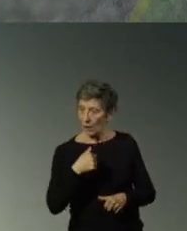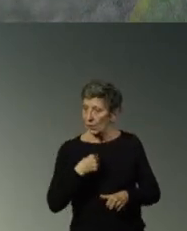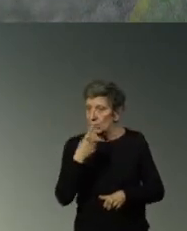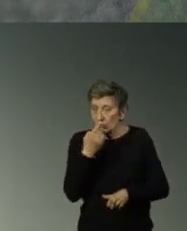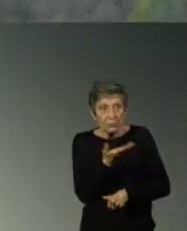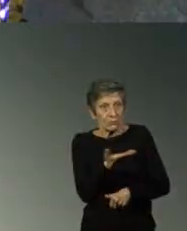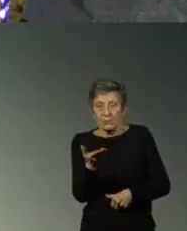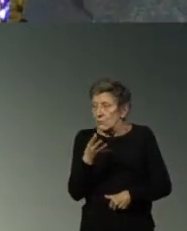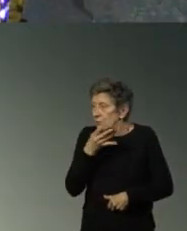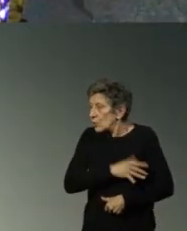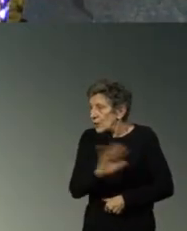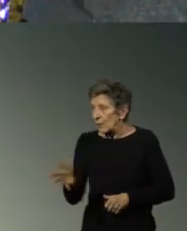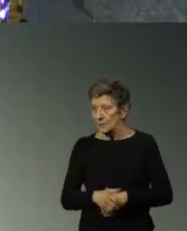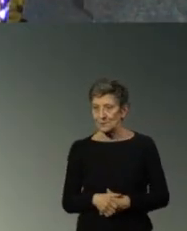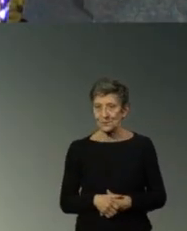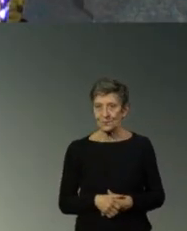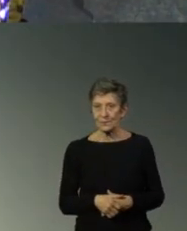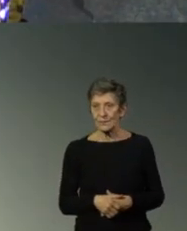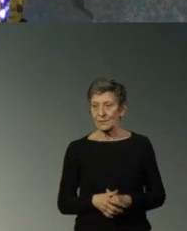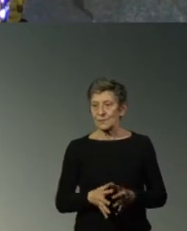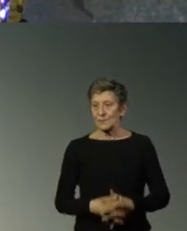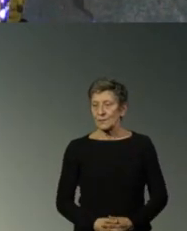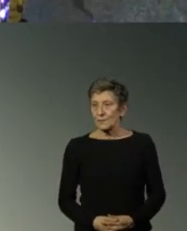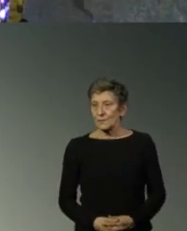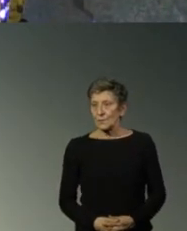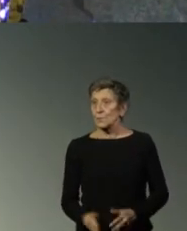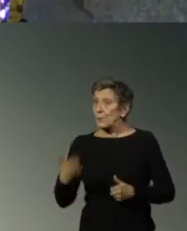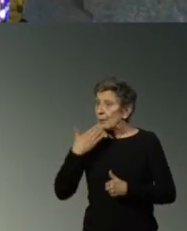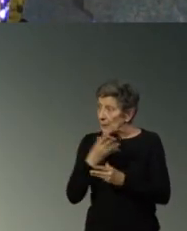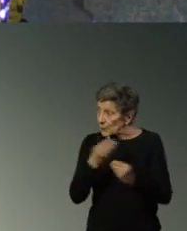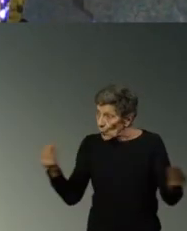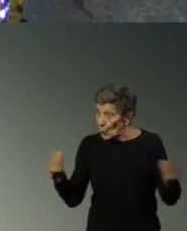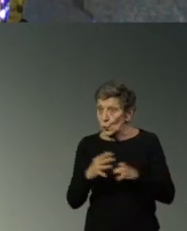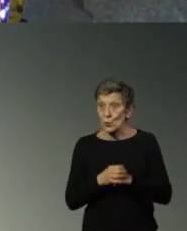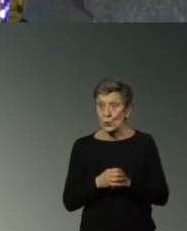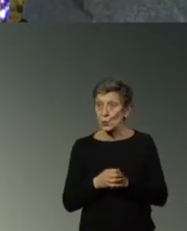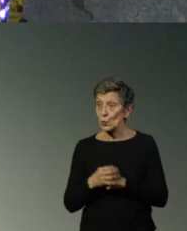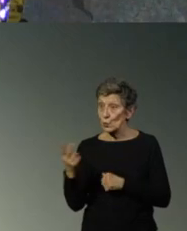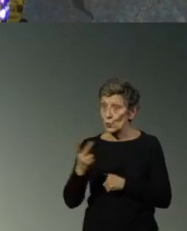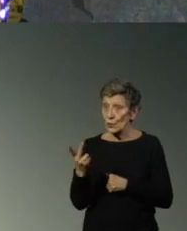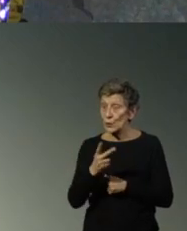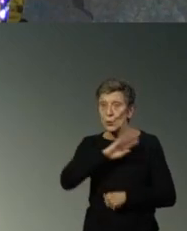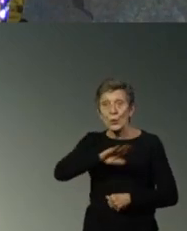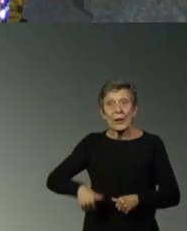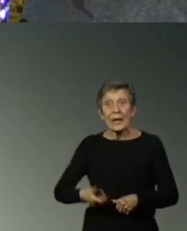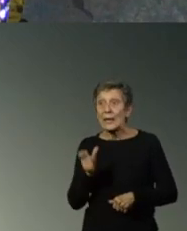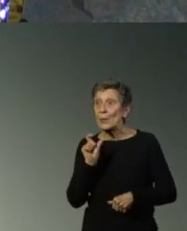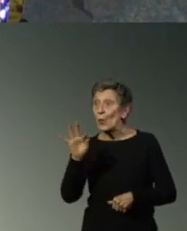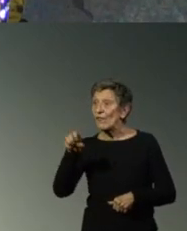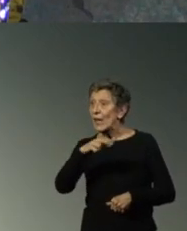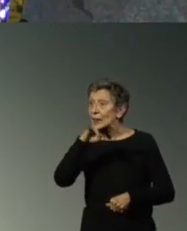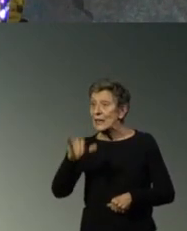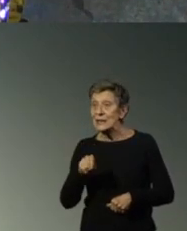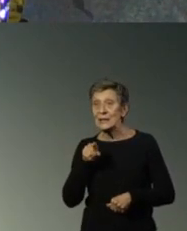tous très différents. Merci beaucoup Fanny, merci beaucoup Pierre. Le dernier mot de Fanny permet, me